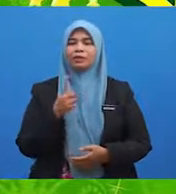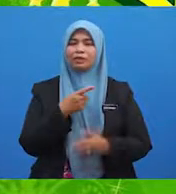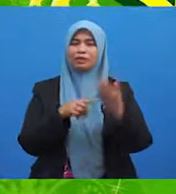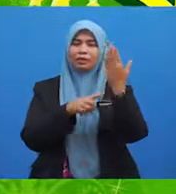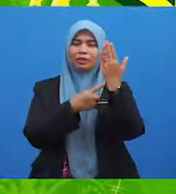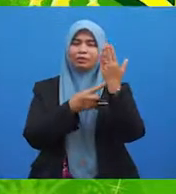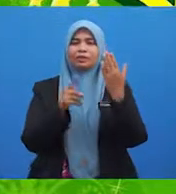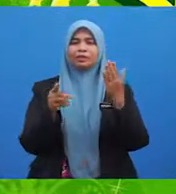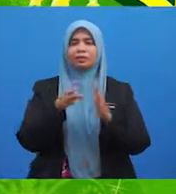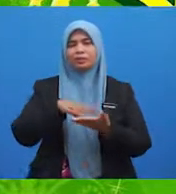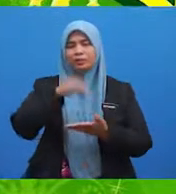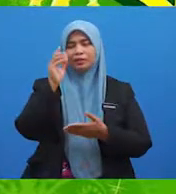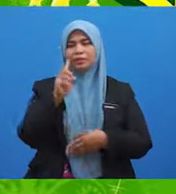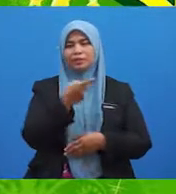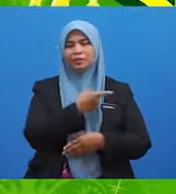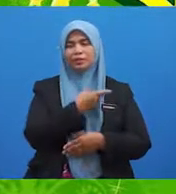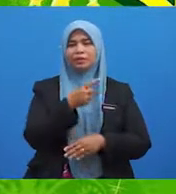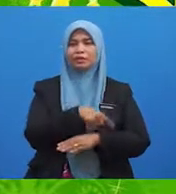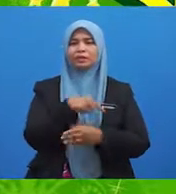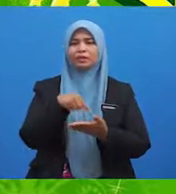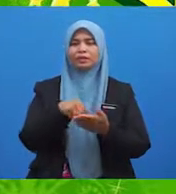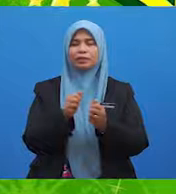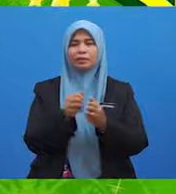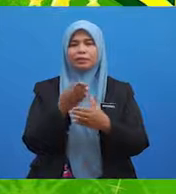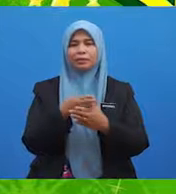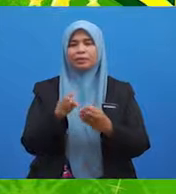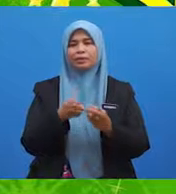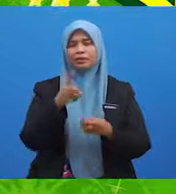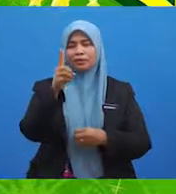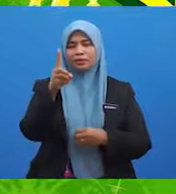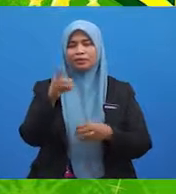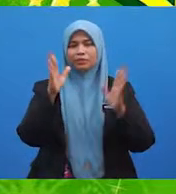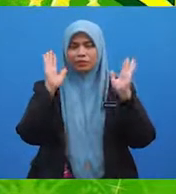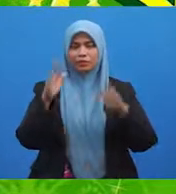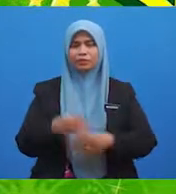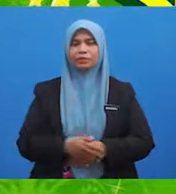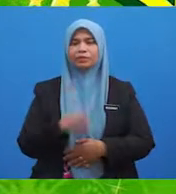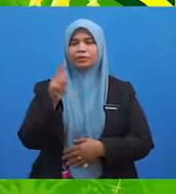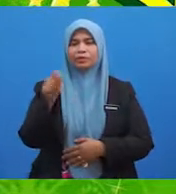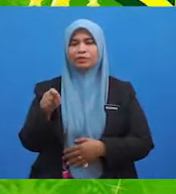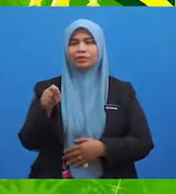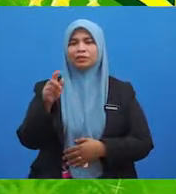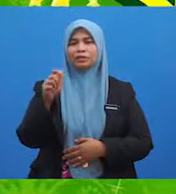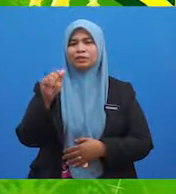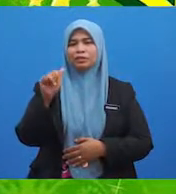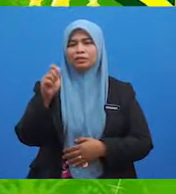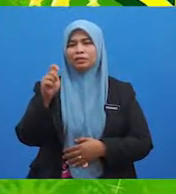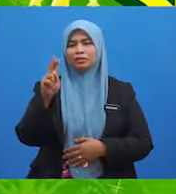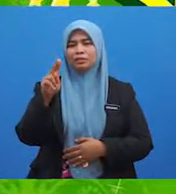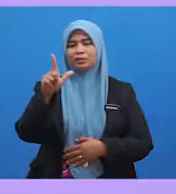kita mulakan pembelajaran kita pada hari ini dengan bahagian pertama, iaitu solat sunat tahiyatul masjid.